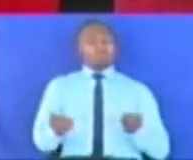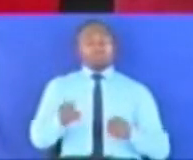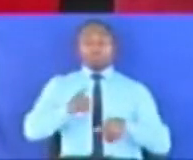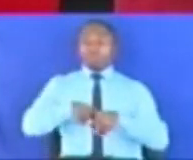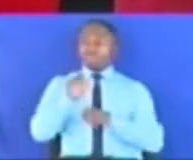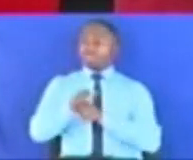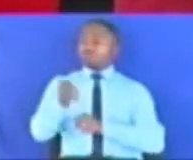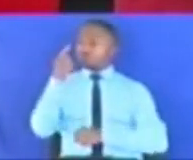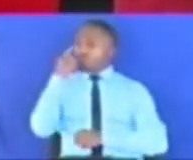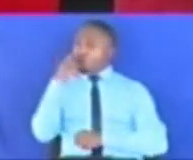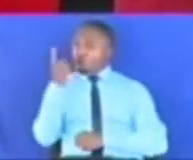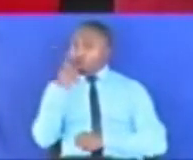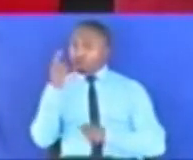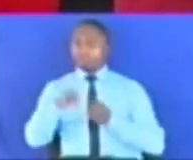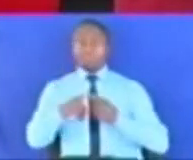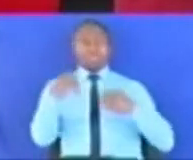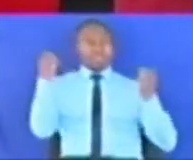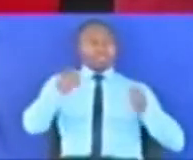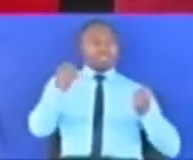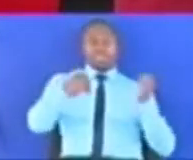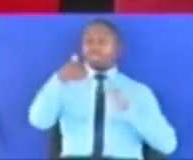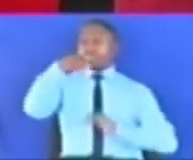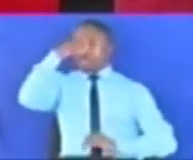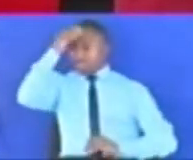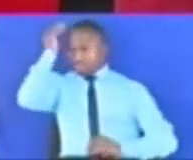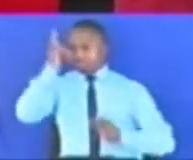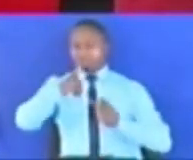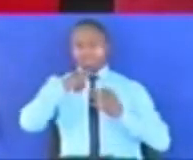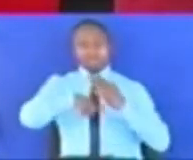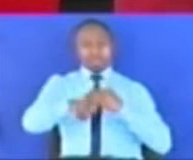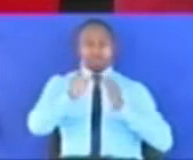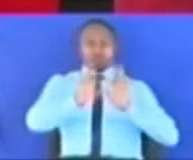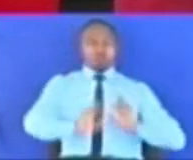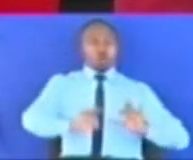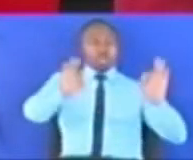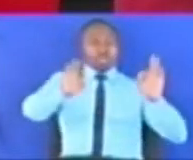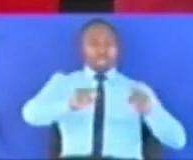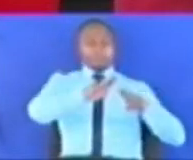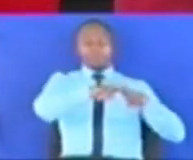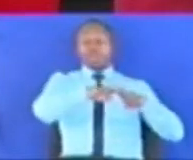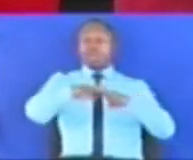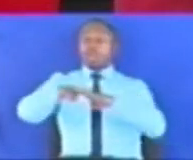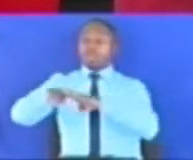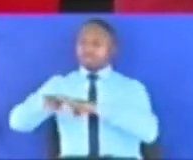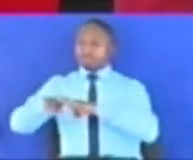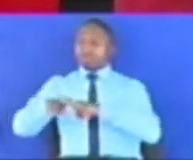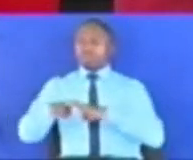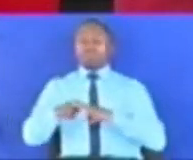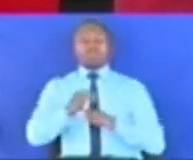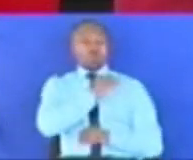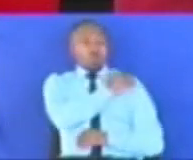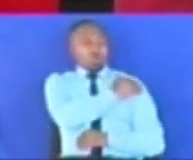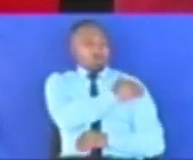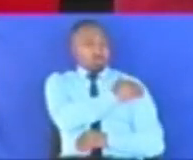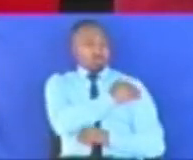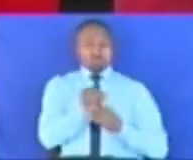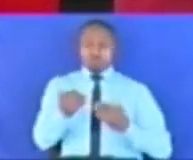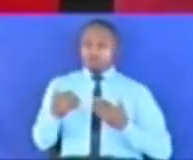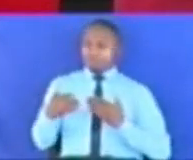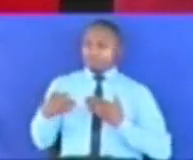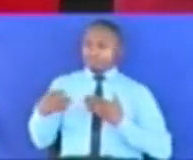tukishuhudia jitihada za serikali katika kuboresha makazi ya wahudumu wa kada